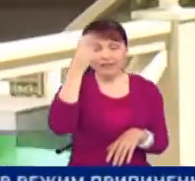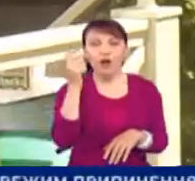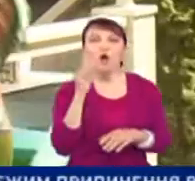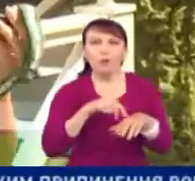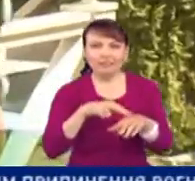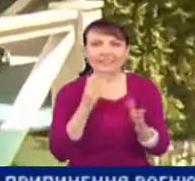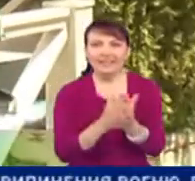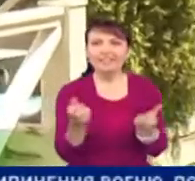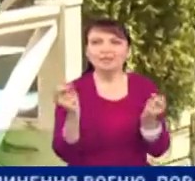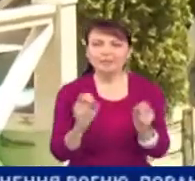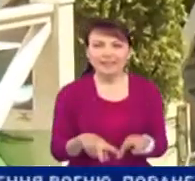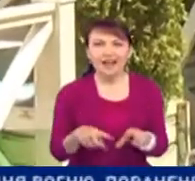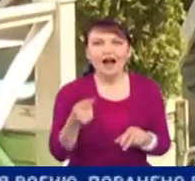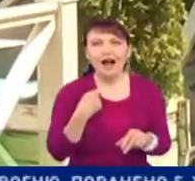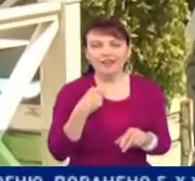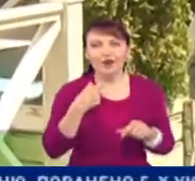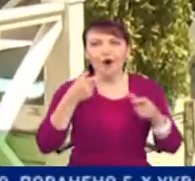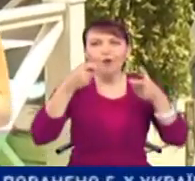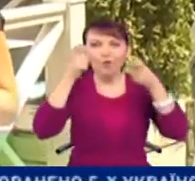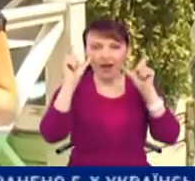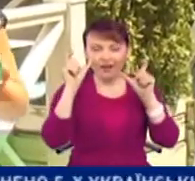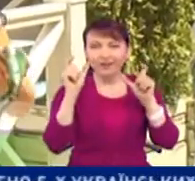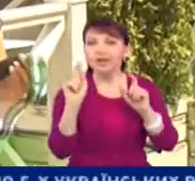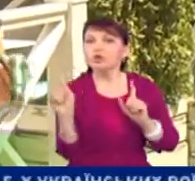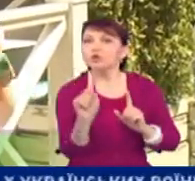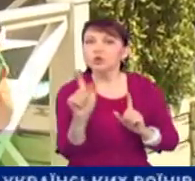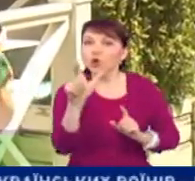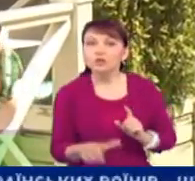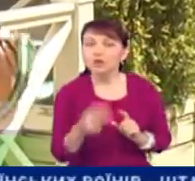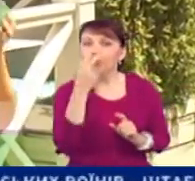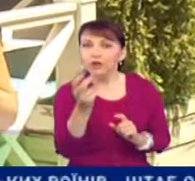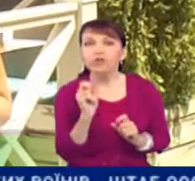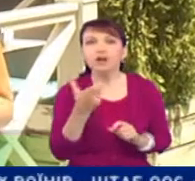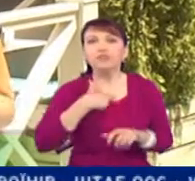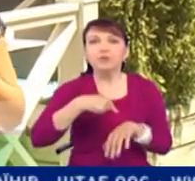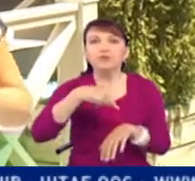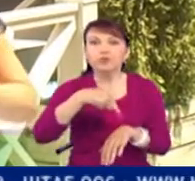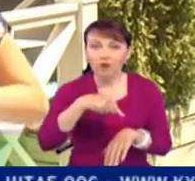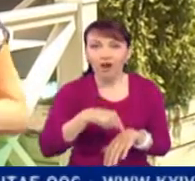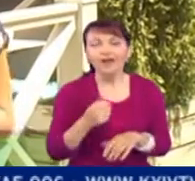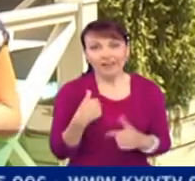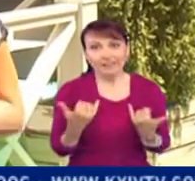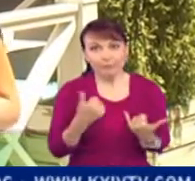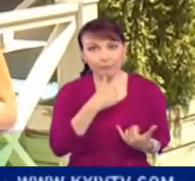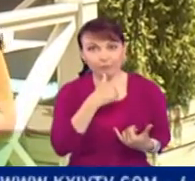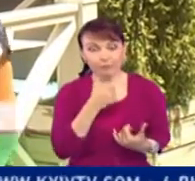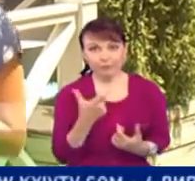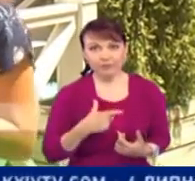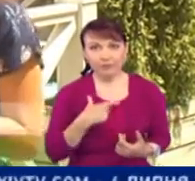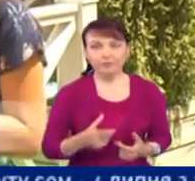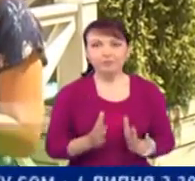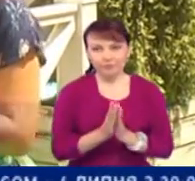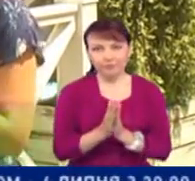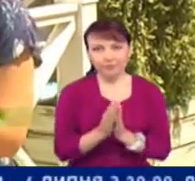є спеціальні алкоокуляри. Що саме людина бачить, як вона себе відчуває, я зараз спробую на собі. Попрошу